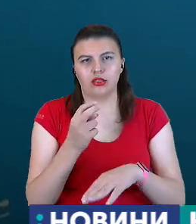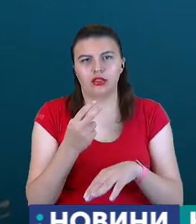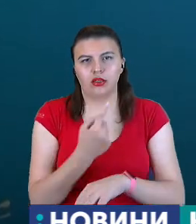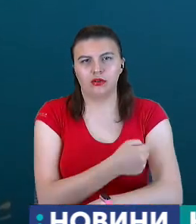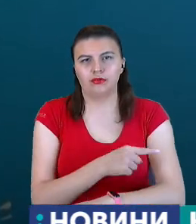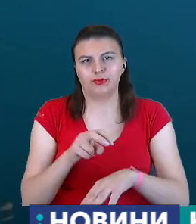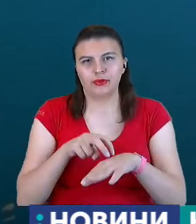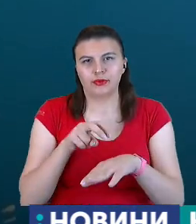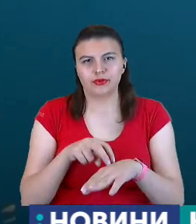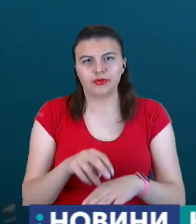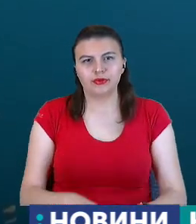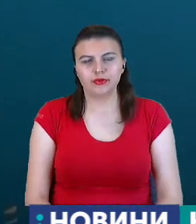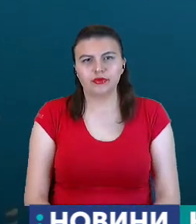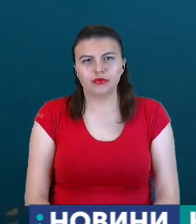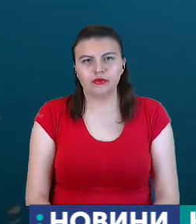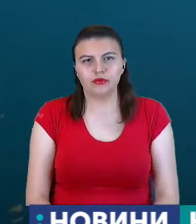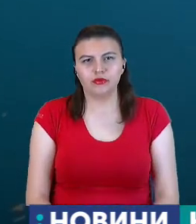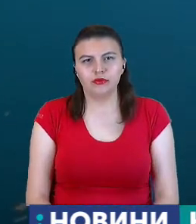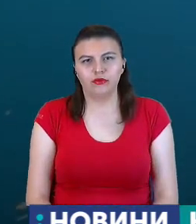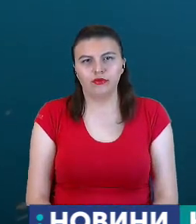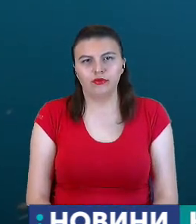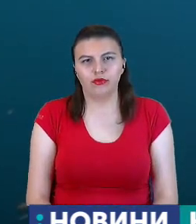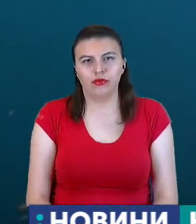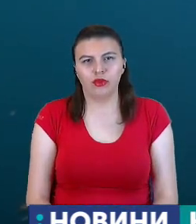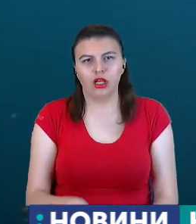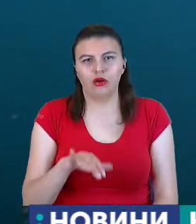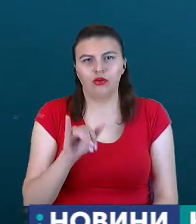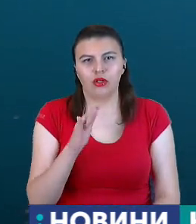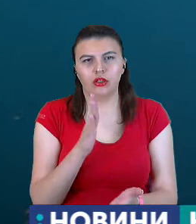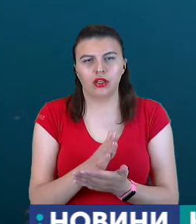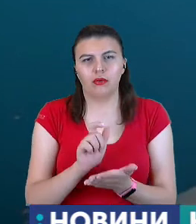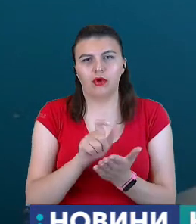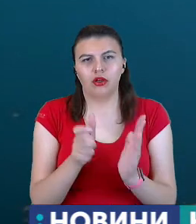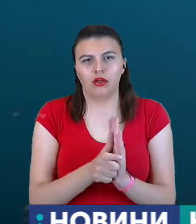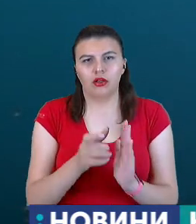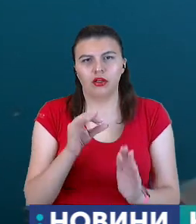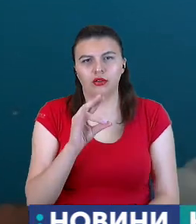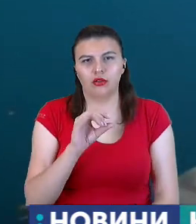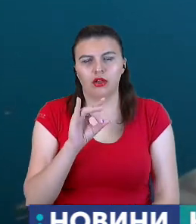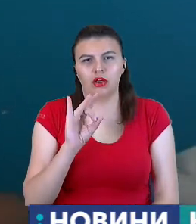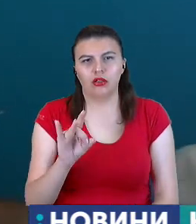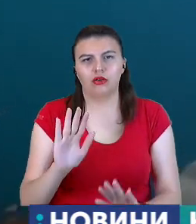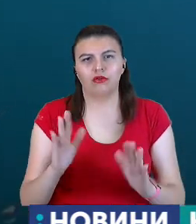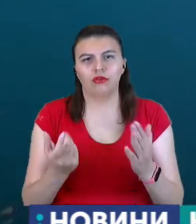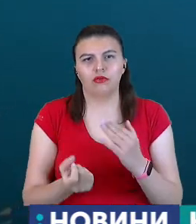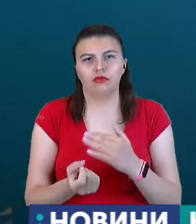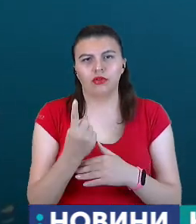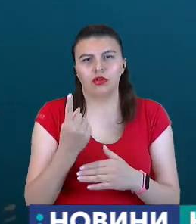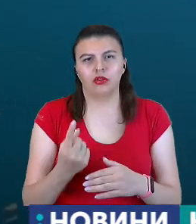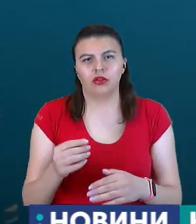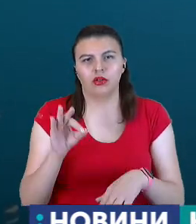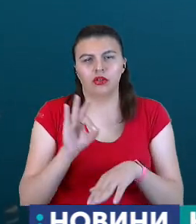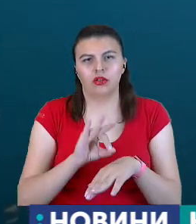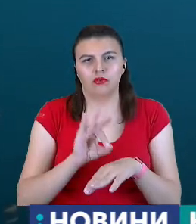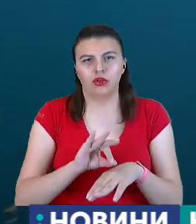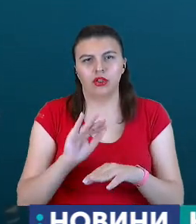Отак. А це у вас приміщення і ізолятор? Да, приміщення і ізолятор. В разі виявлення хворої дитини буде вона знаходитися